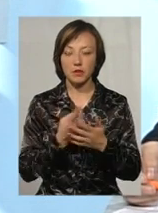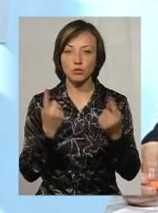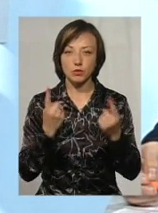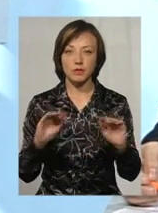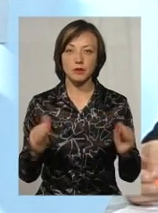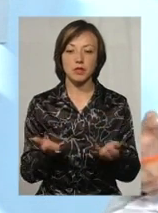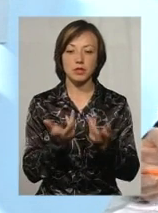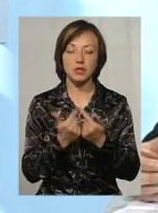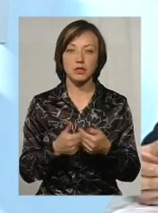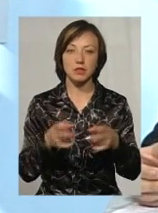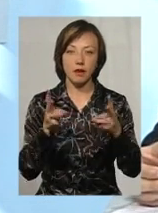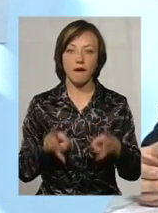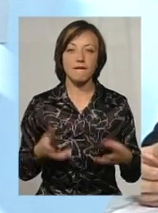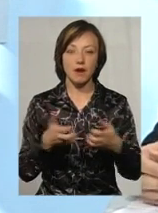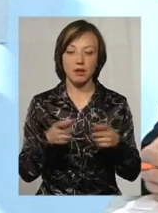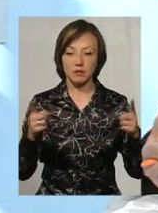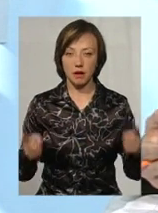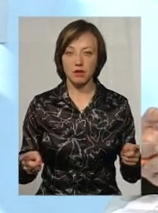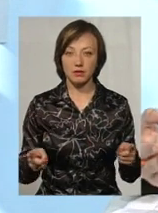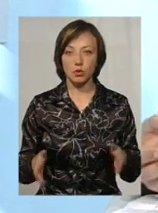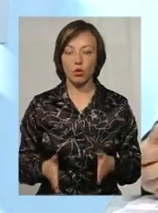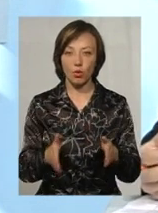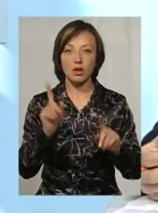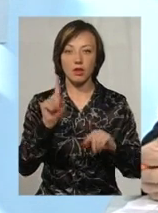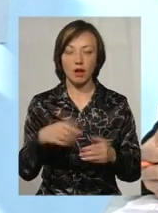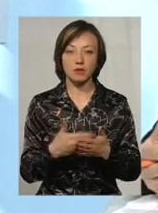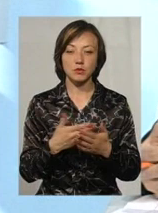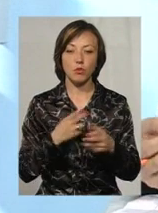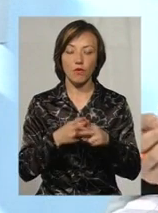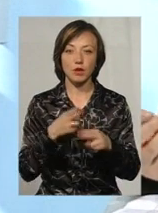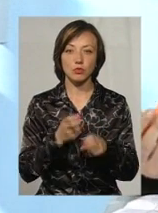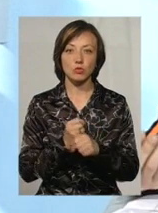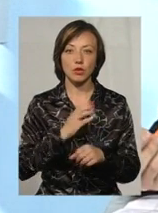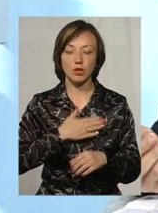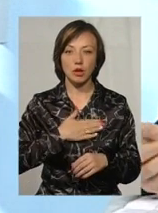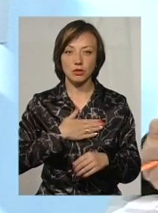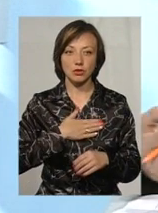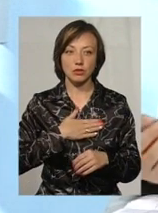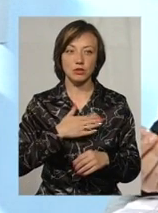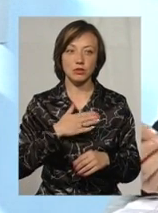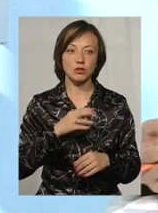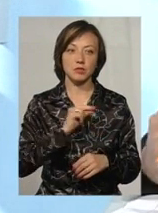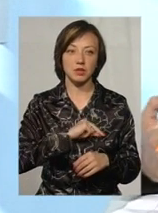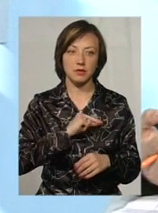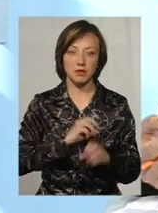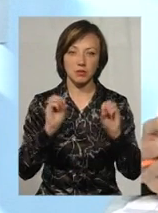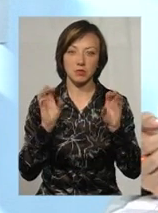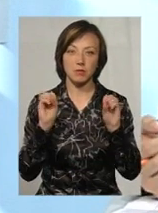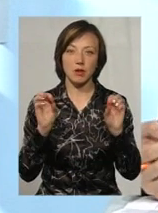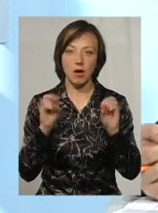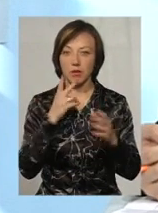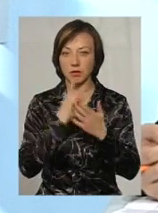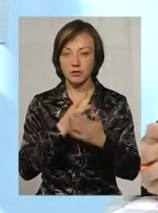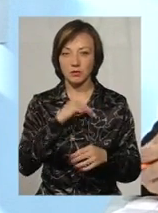зменшення кількості ДТП саме на цій ділянці дорозі, навіть через профілактичну роботу, яку роблять наші пасивні маячки. Тобто, коли вони вімкнені, люди вже бачать. Це,